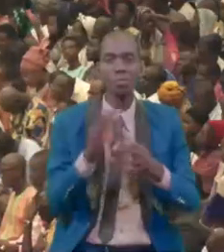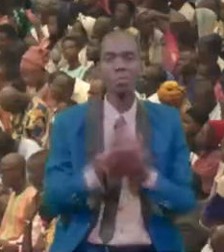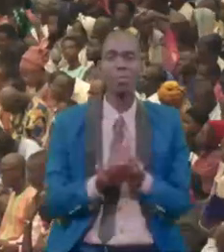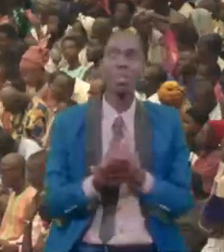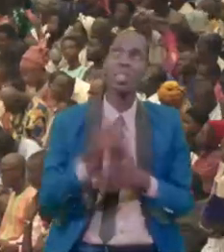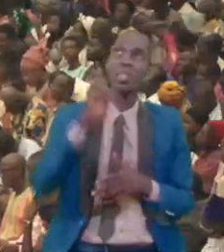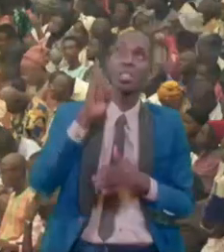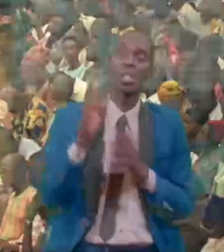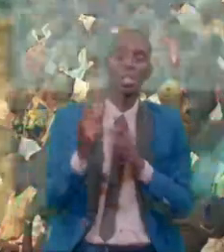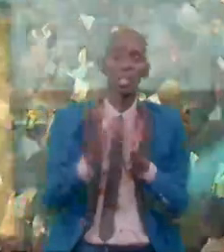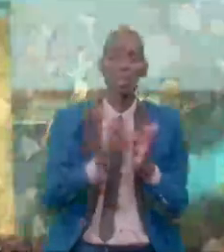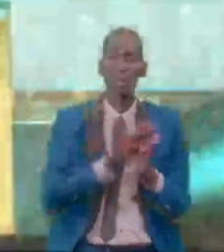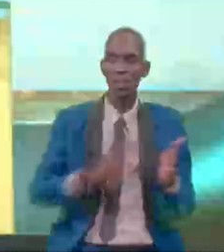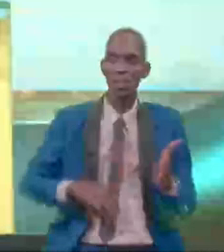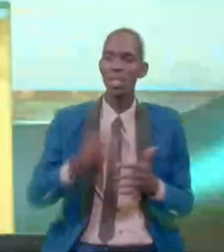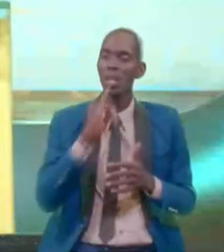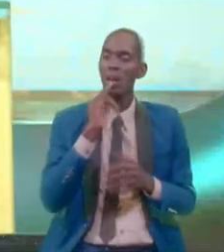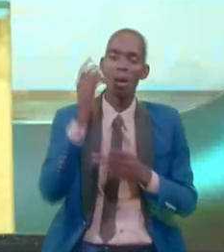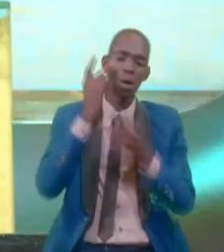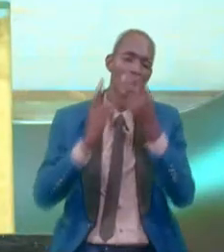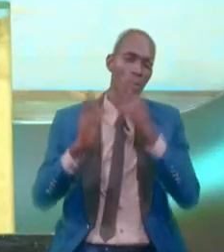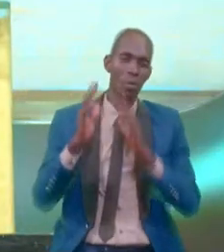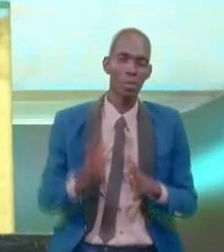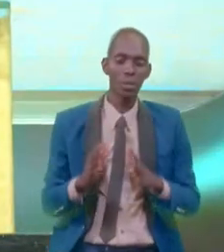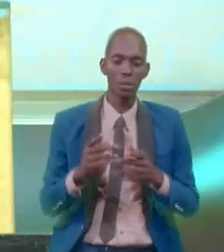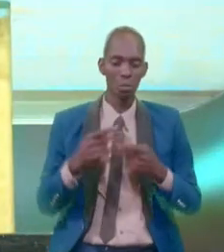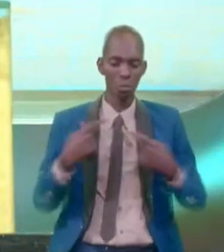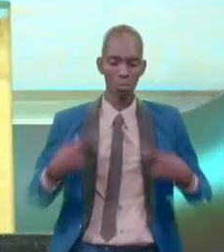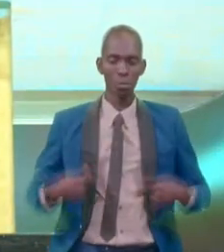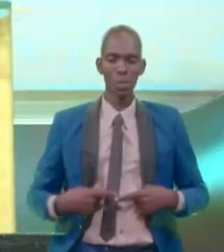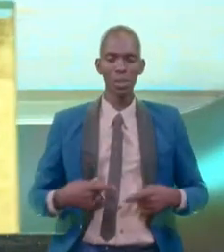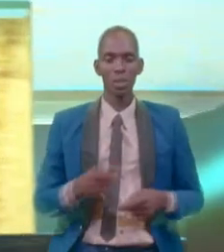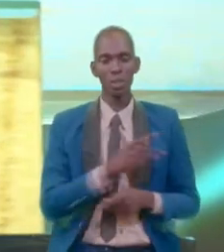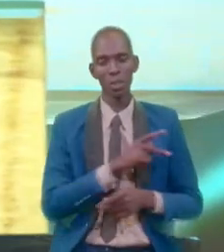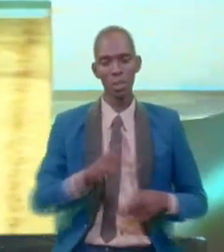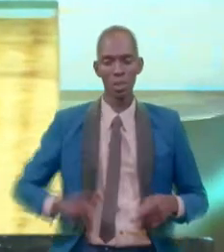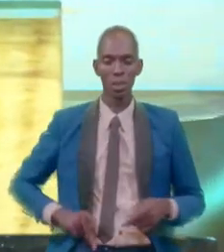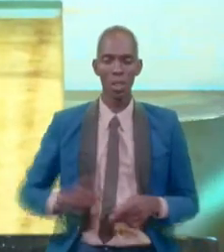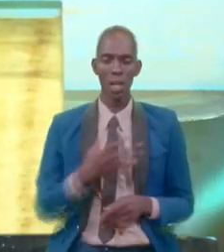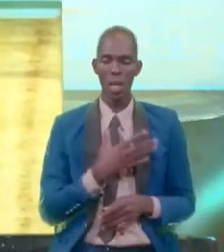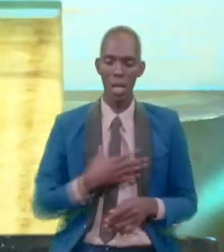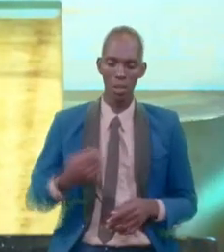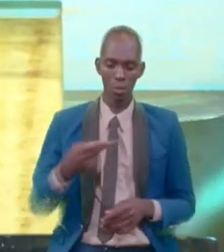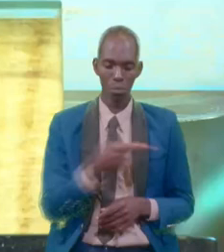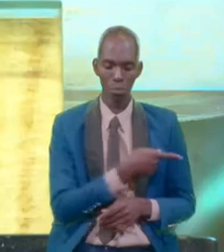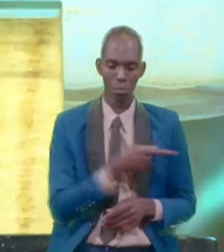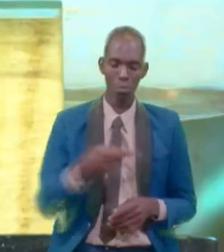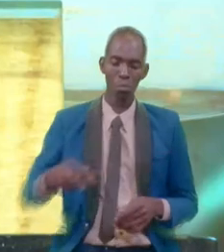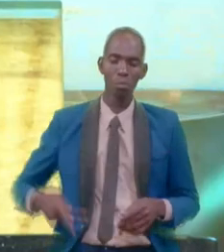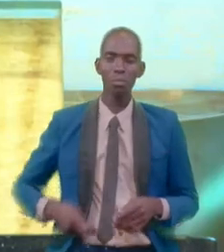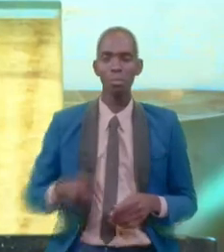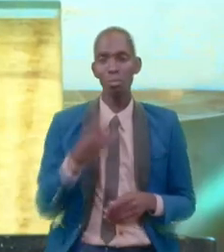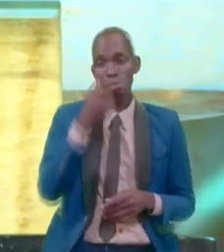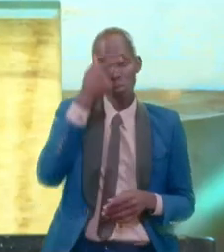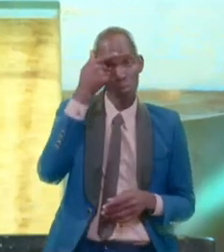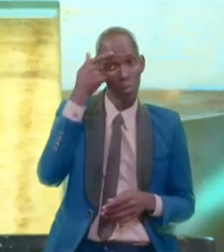prophète. Il est souverain sacrificateur. Il est roi. Il est roi. Parce qu'il est roi, en